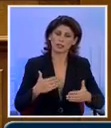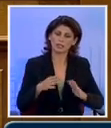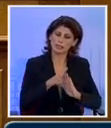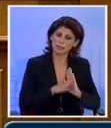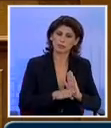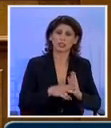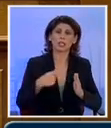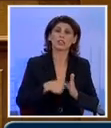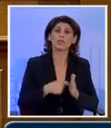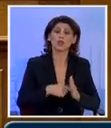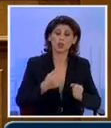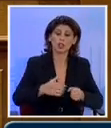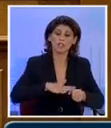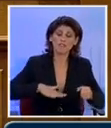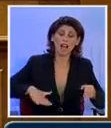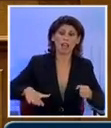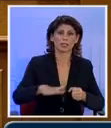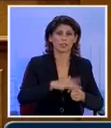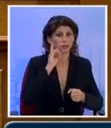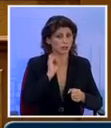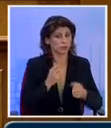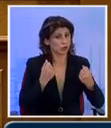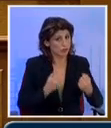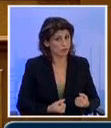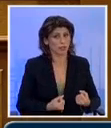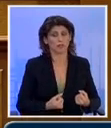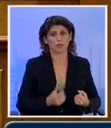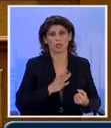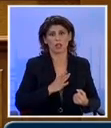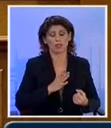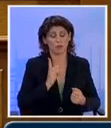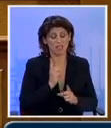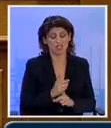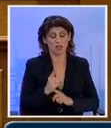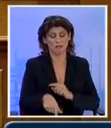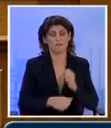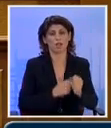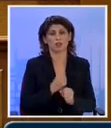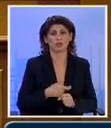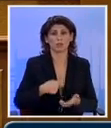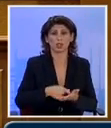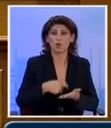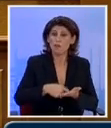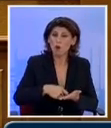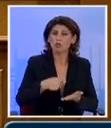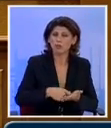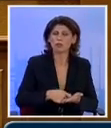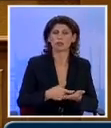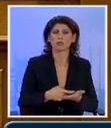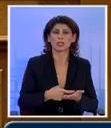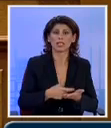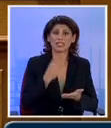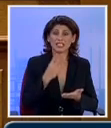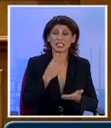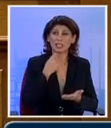τη φορολογική βάση. Ξέρουμε πόσο επιβαρύνθηκε ο κόσμος, ειδικά φέτος. Πληρώνει φόρους για τα